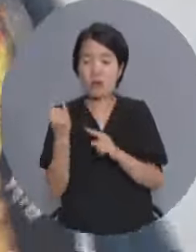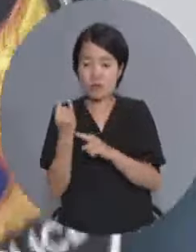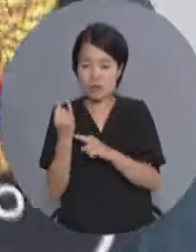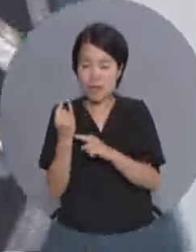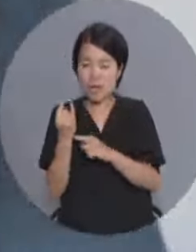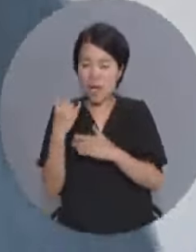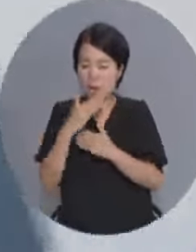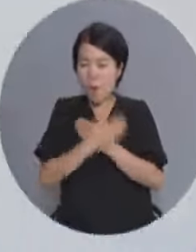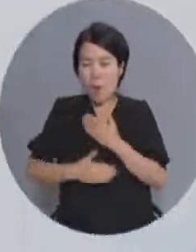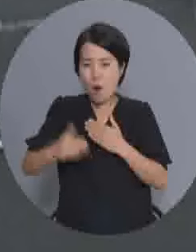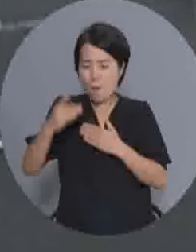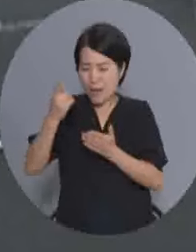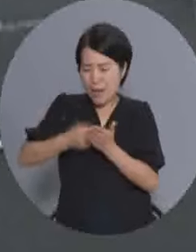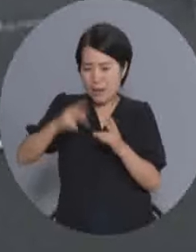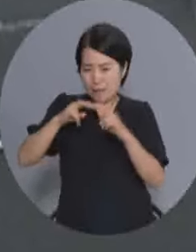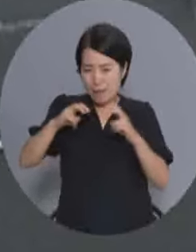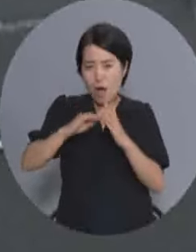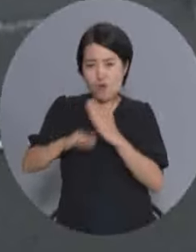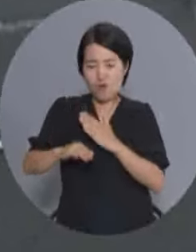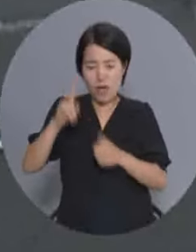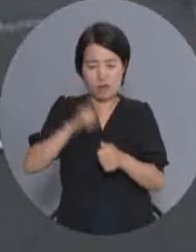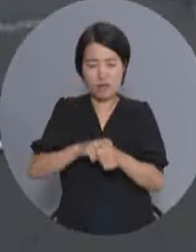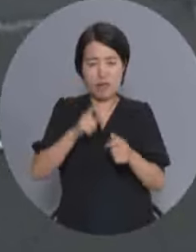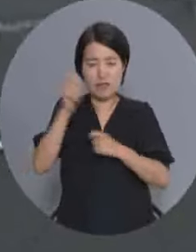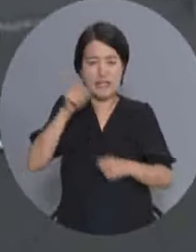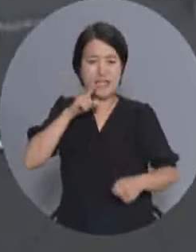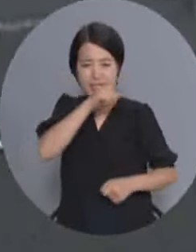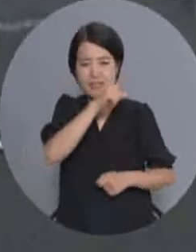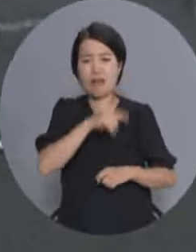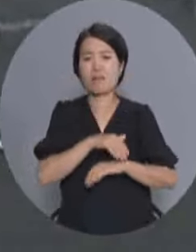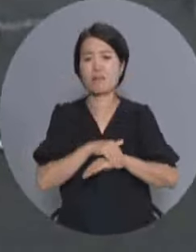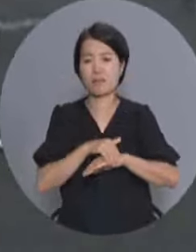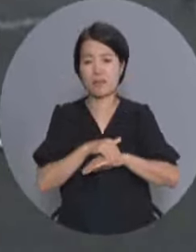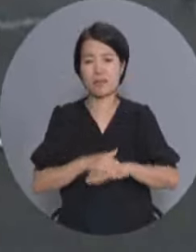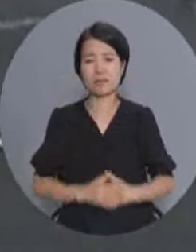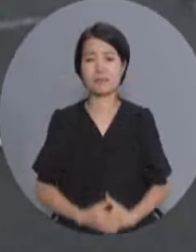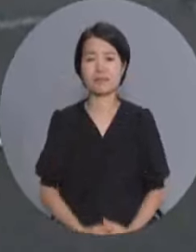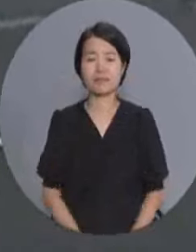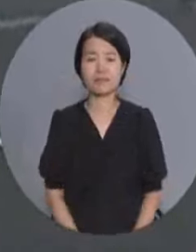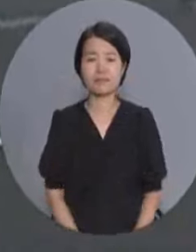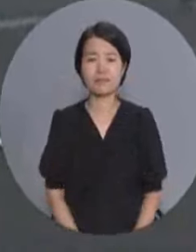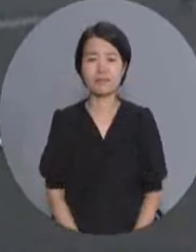대한 부검이 끝나는 대로 구속영장을 신청할 방침입니다 MBC 뉴스 왕입니다